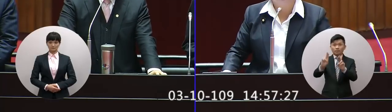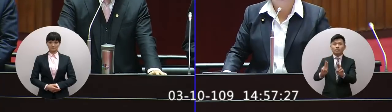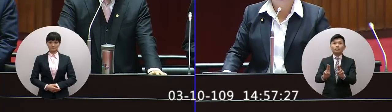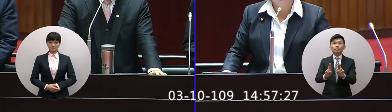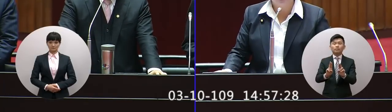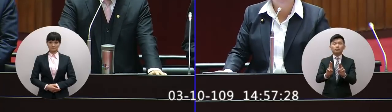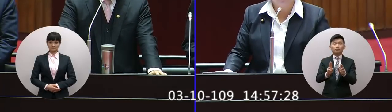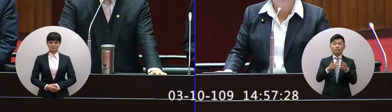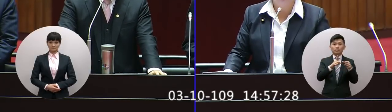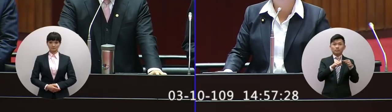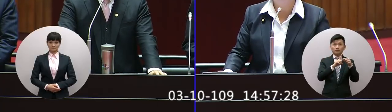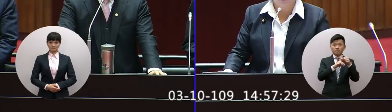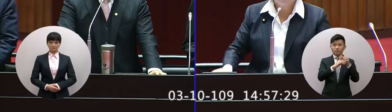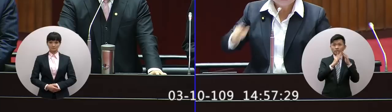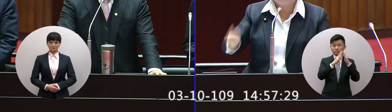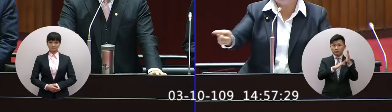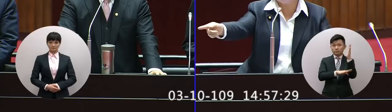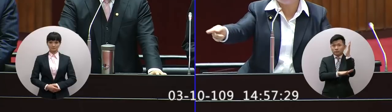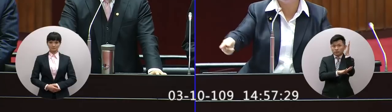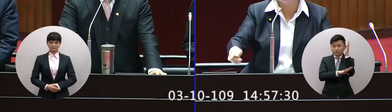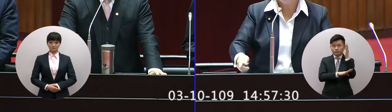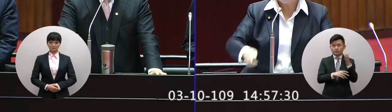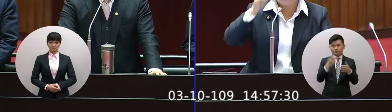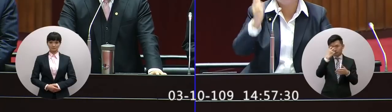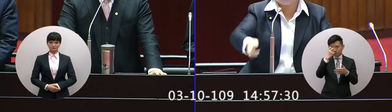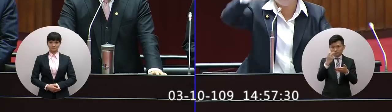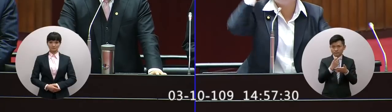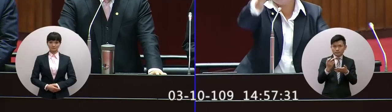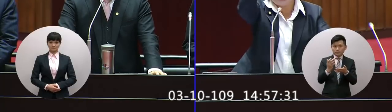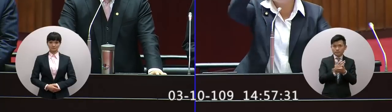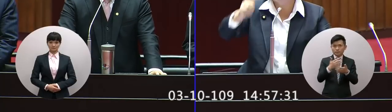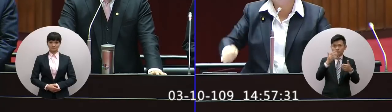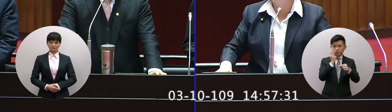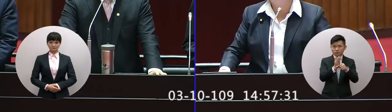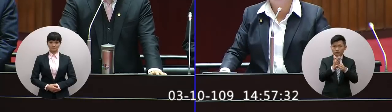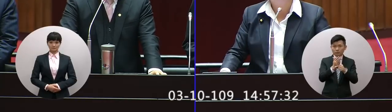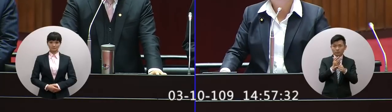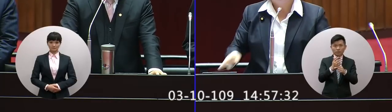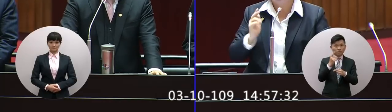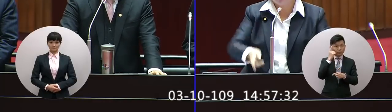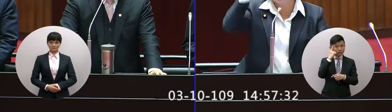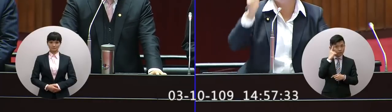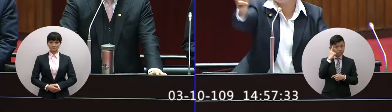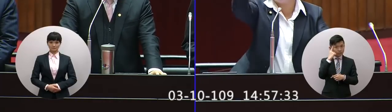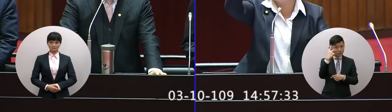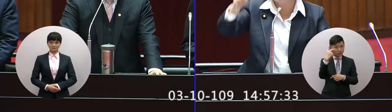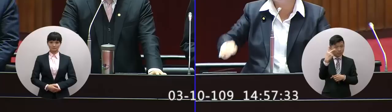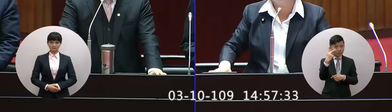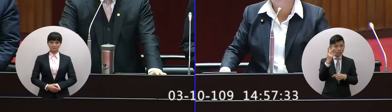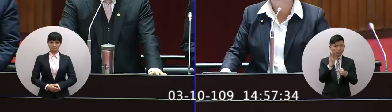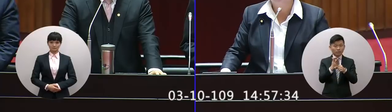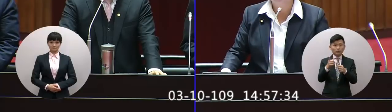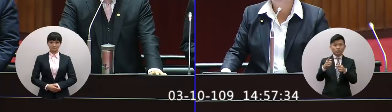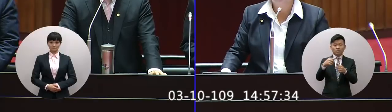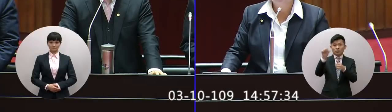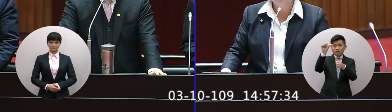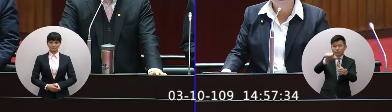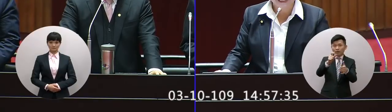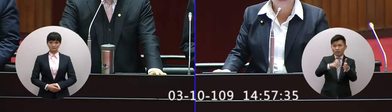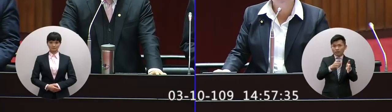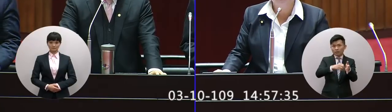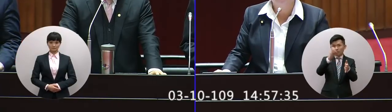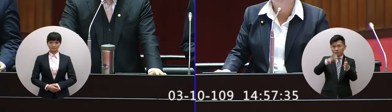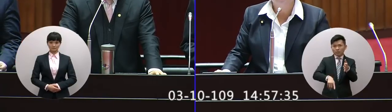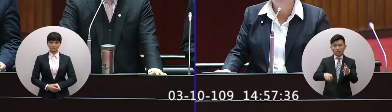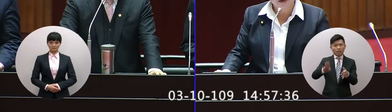中市政府诉愿委员会的时候审议当中，你可以在2天多的时间做出撤销的处分，